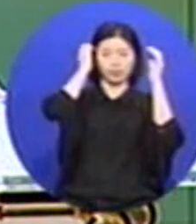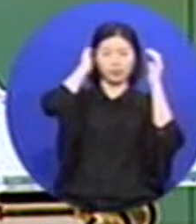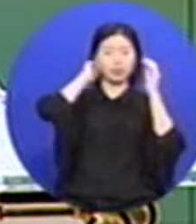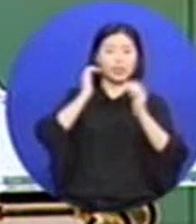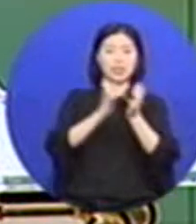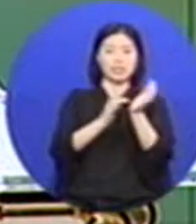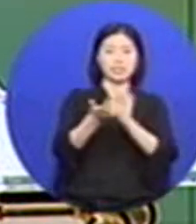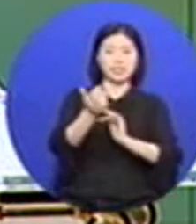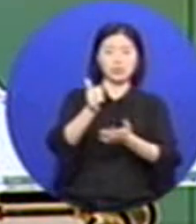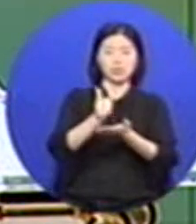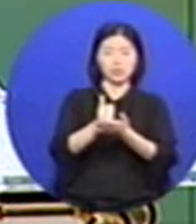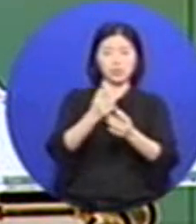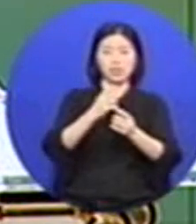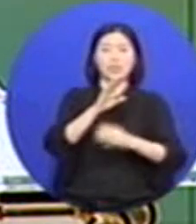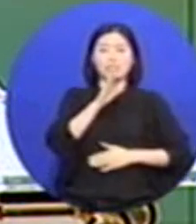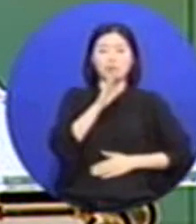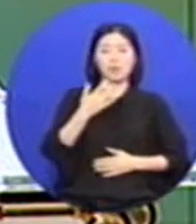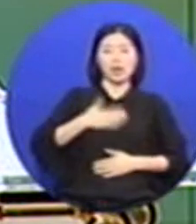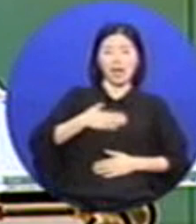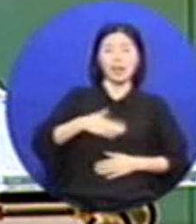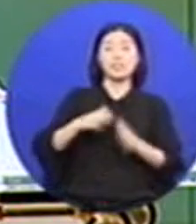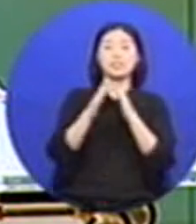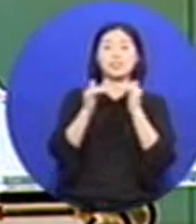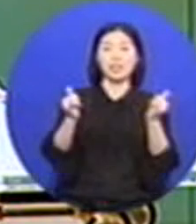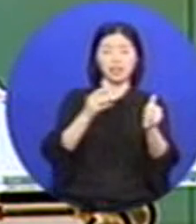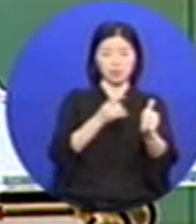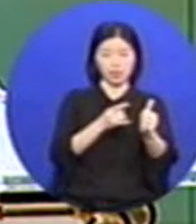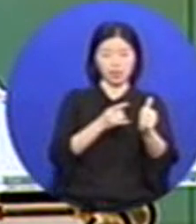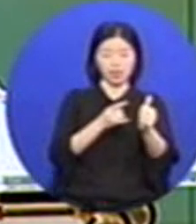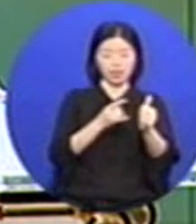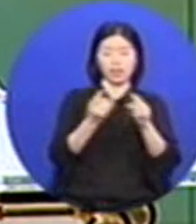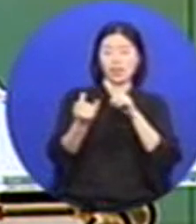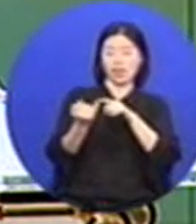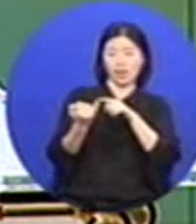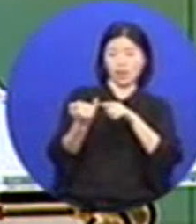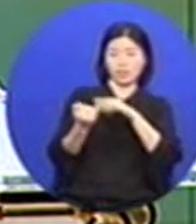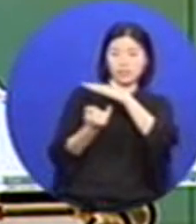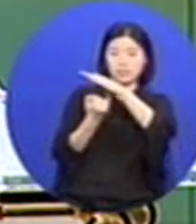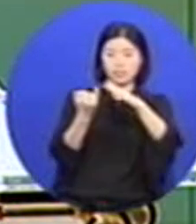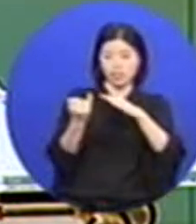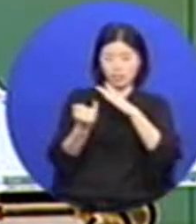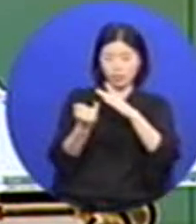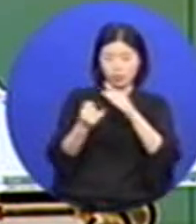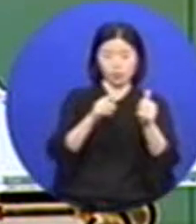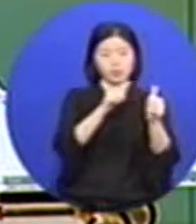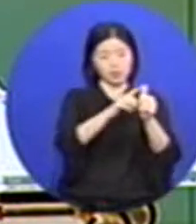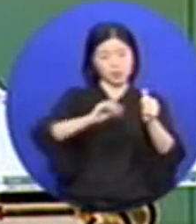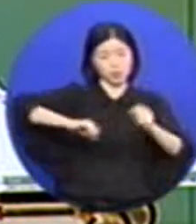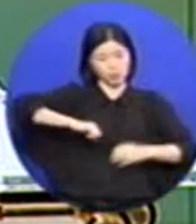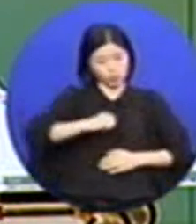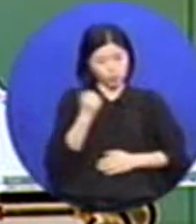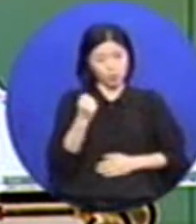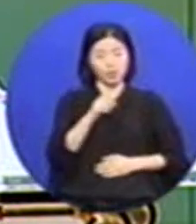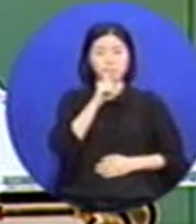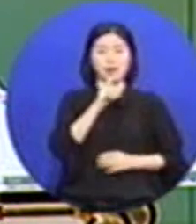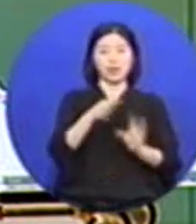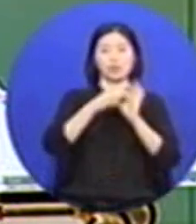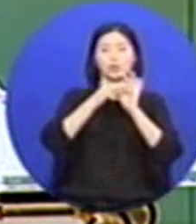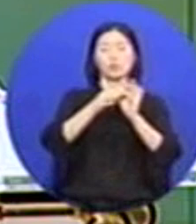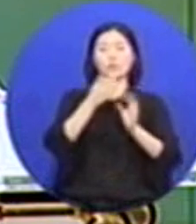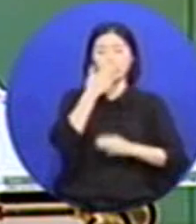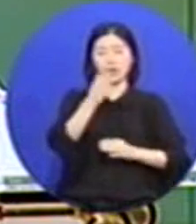예수님을 정말 아는 사람에게 아내를 사랑하고 남편에게 순종 하라고 하는 말이 더 많은